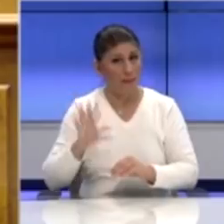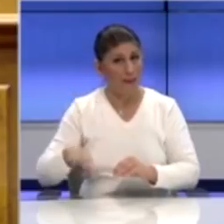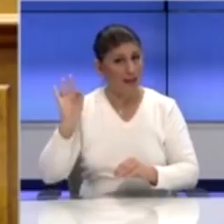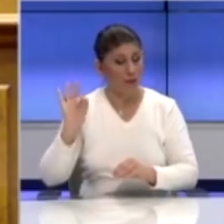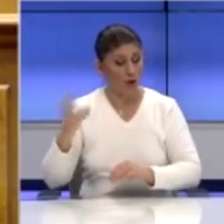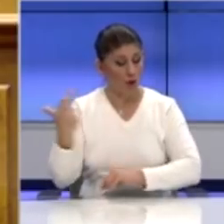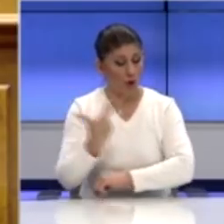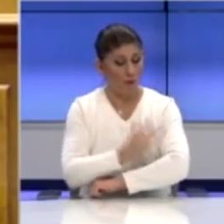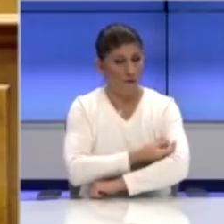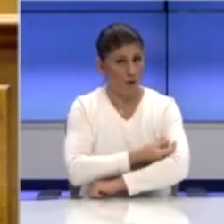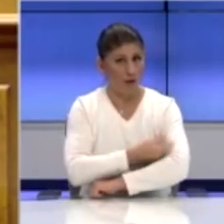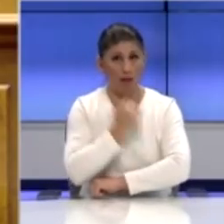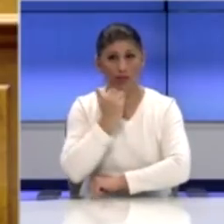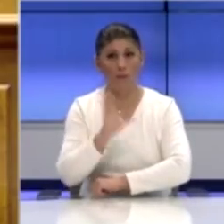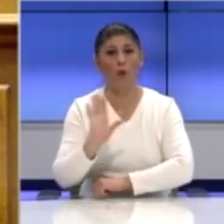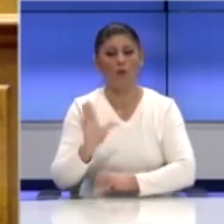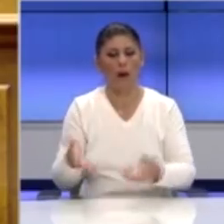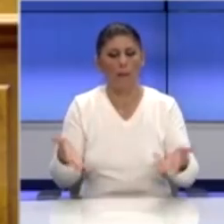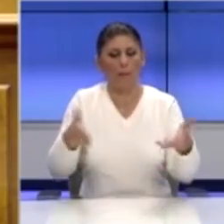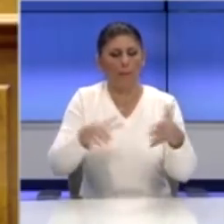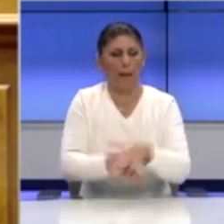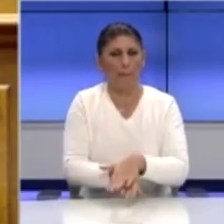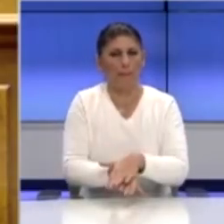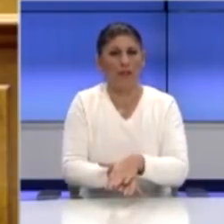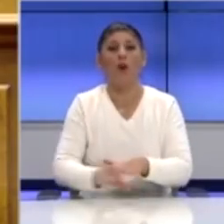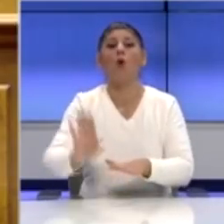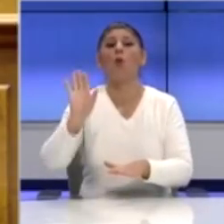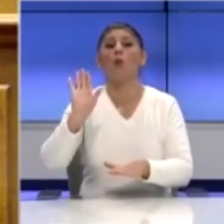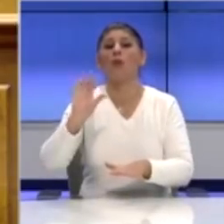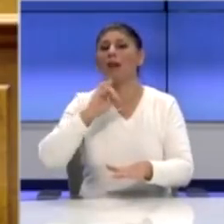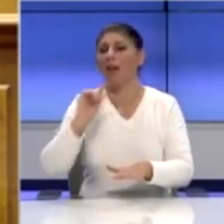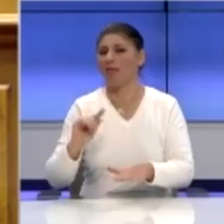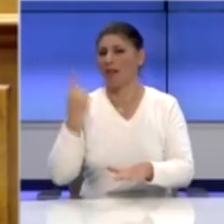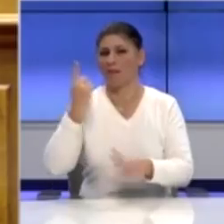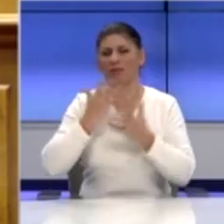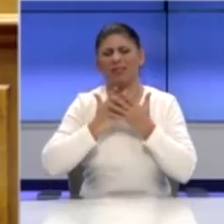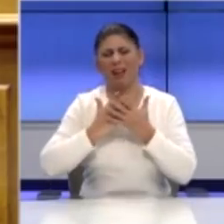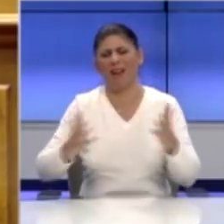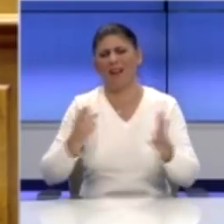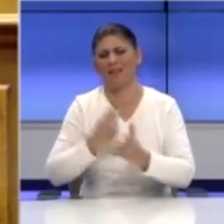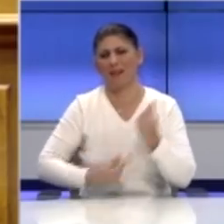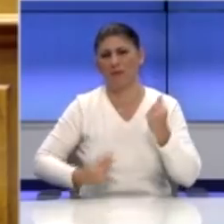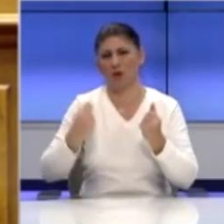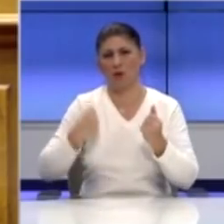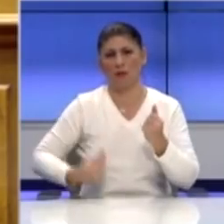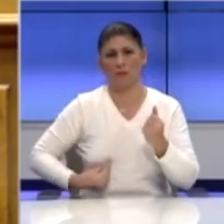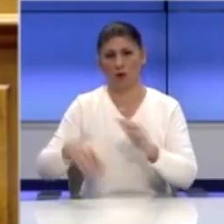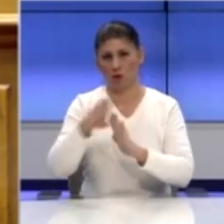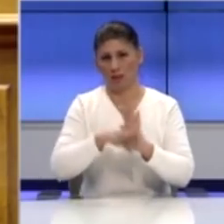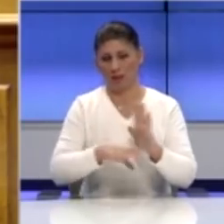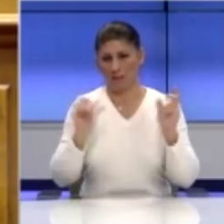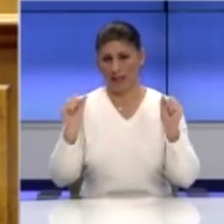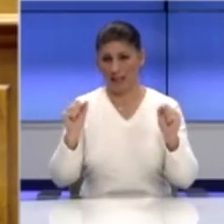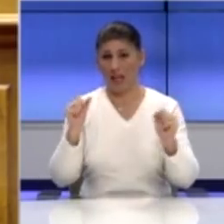το εμβόλιο δεν μπορεί ούτε να κουκουλώσει ούτε να γιατρέψει τις τεράστιες ελλείψεις στο δημόσιο σύστημα